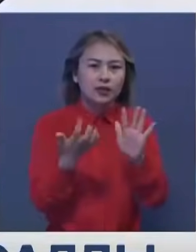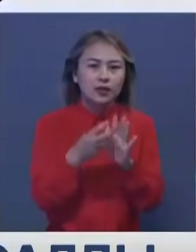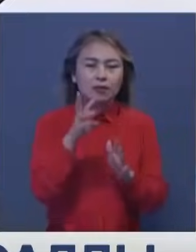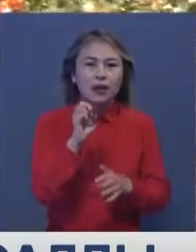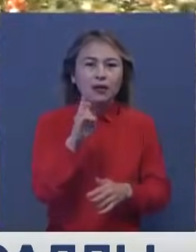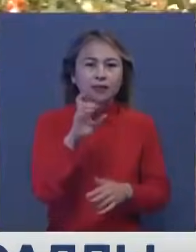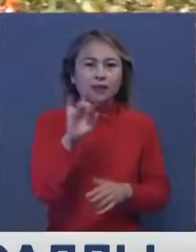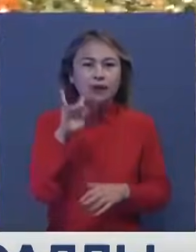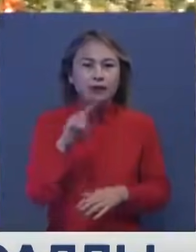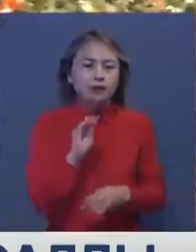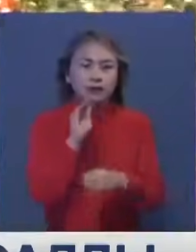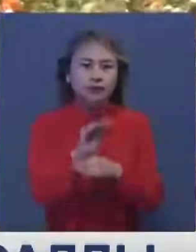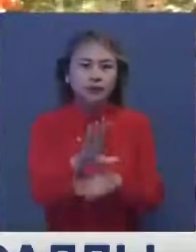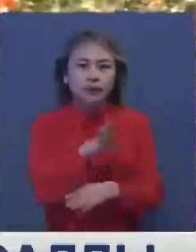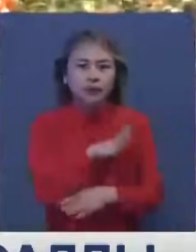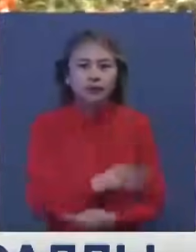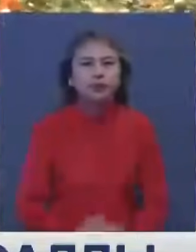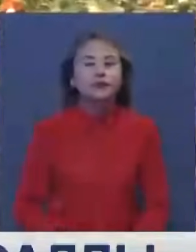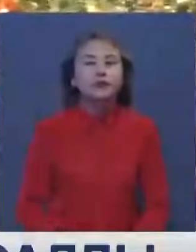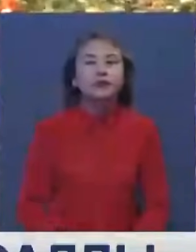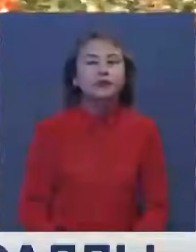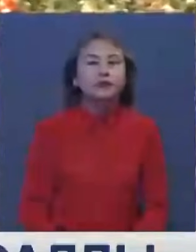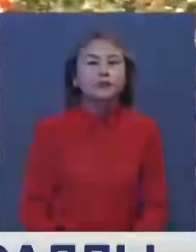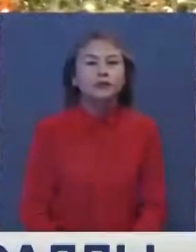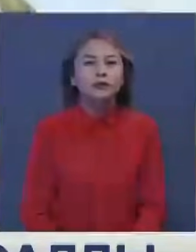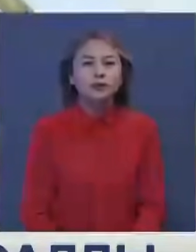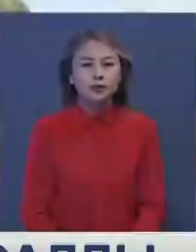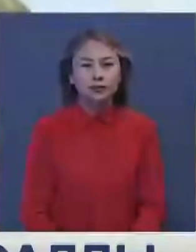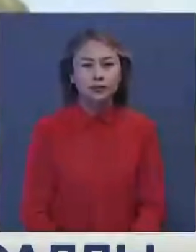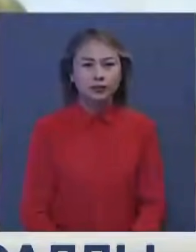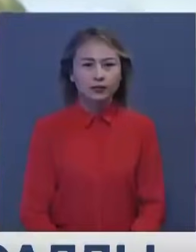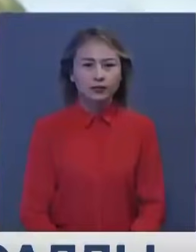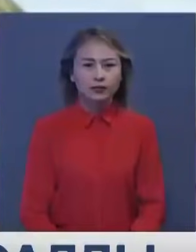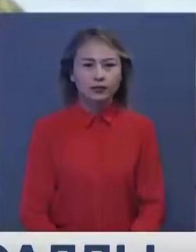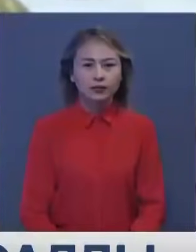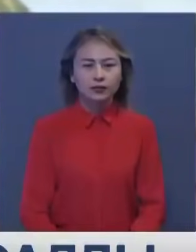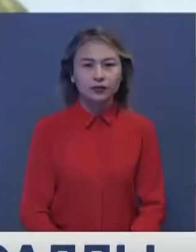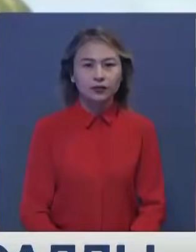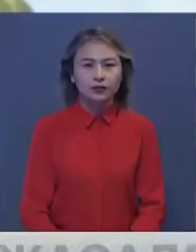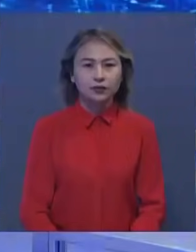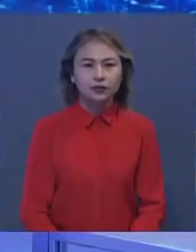бидай, жүгері дақылы егілген. Нұрлан Жақпек, Әлхайдар Тұрлханов, Хабар 24, Қызылорда облысы.